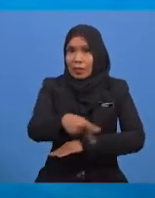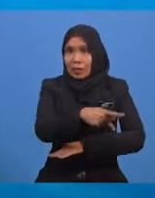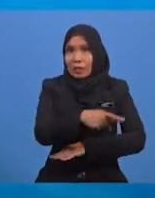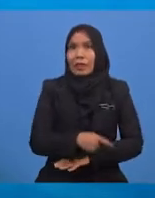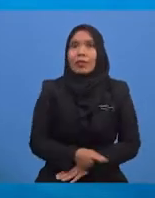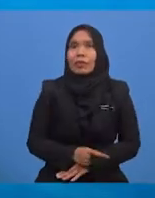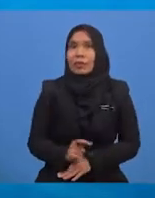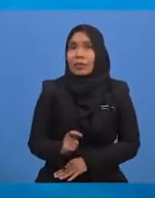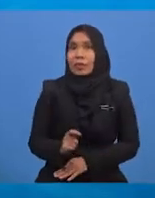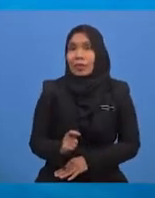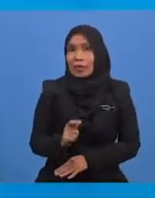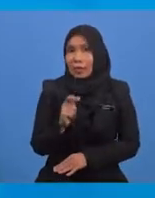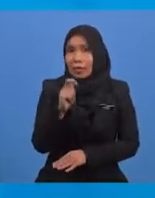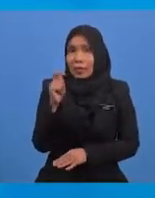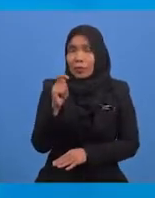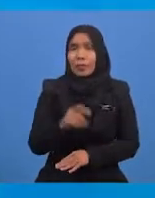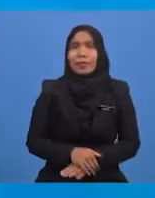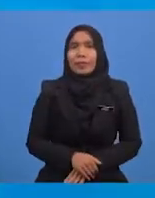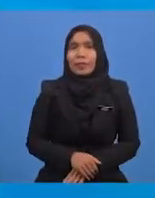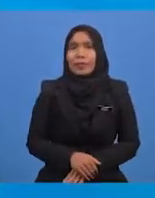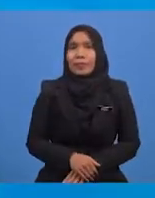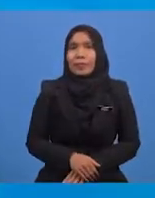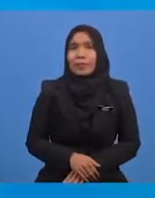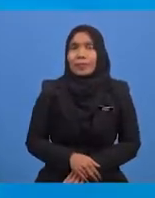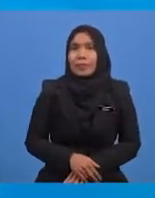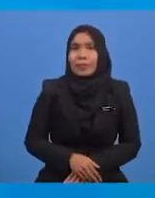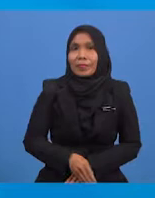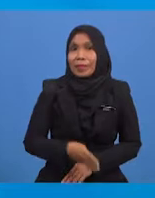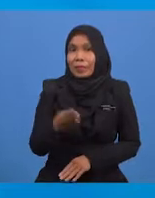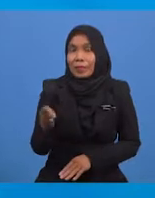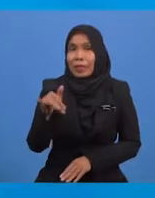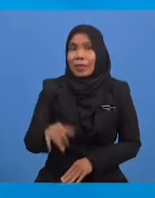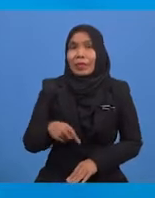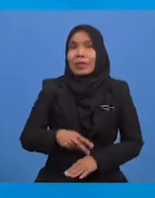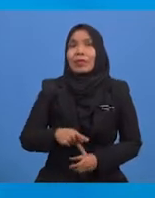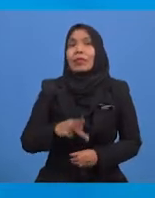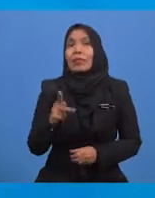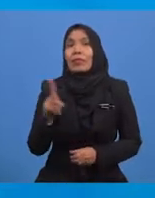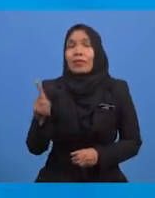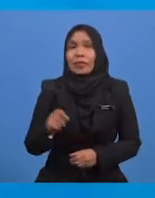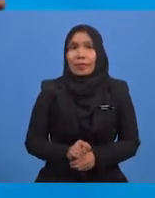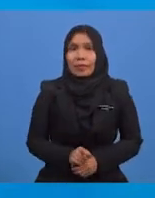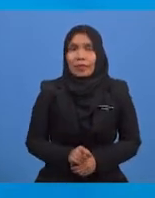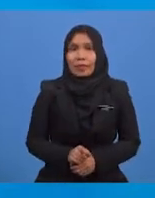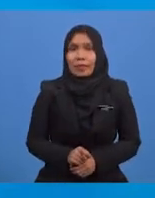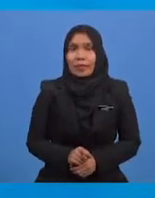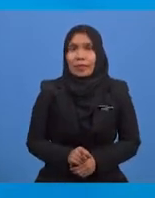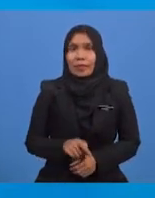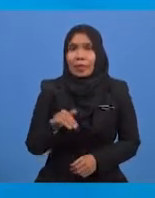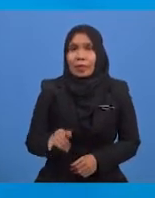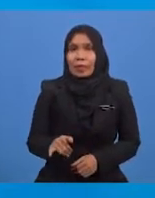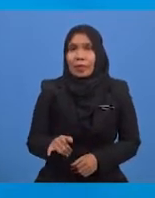pertukaran musim. Di sini, produk yang akan dikeluarkan di kawasan tersebut hendaklah yang mendapat